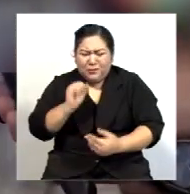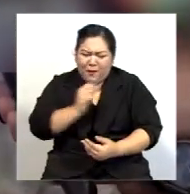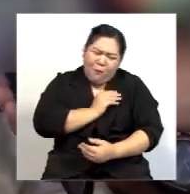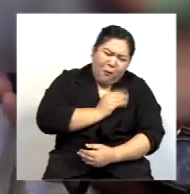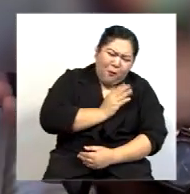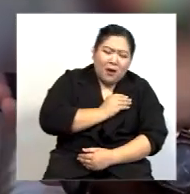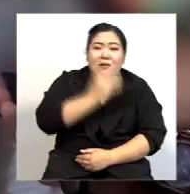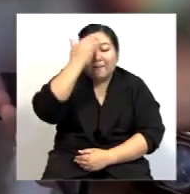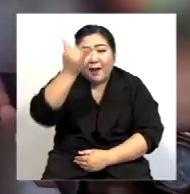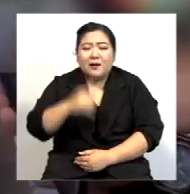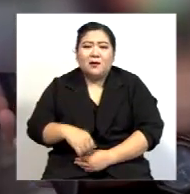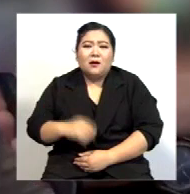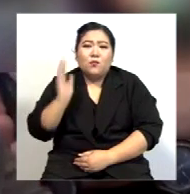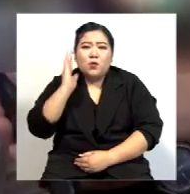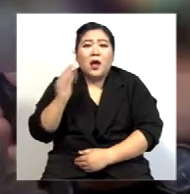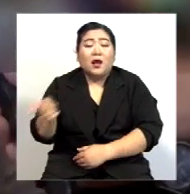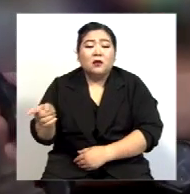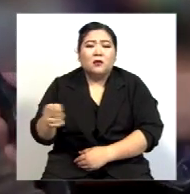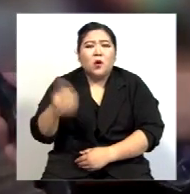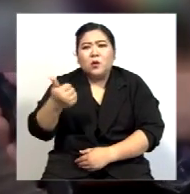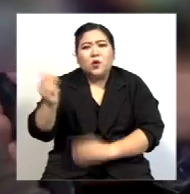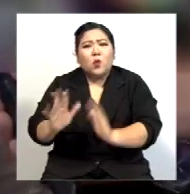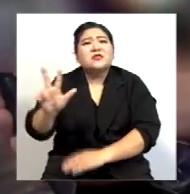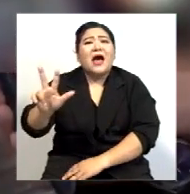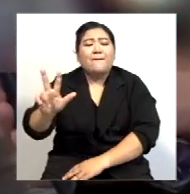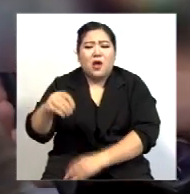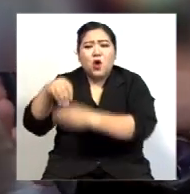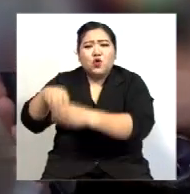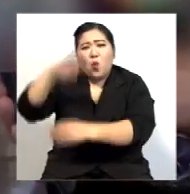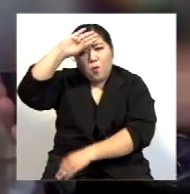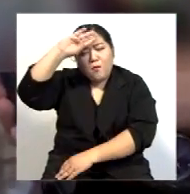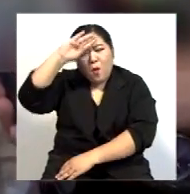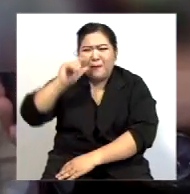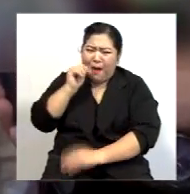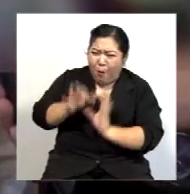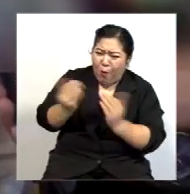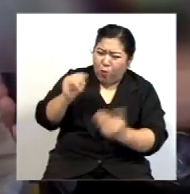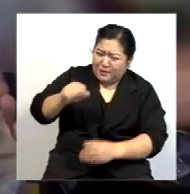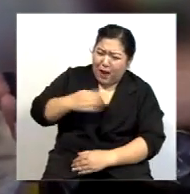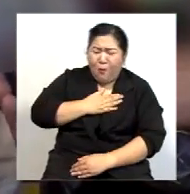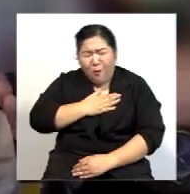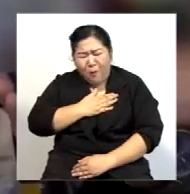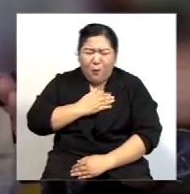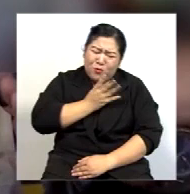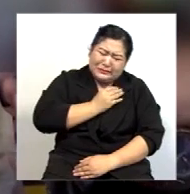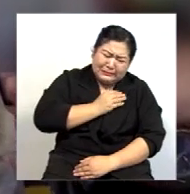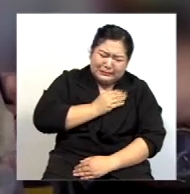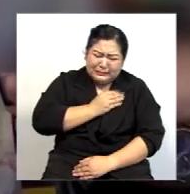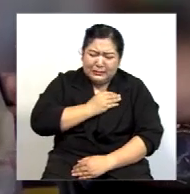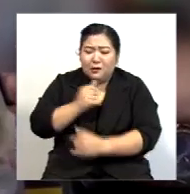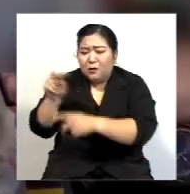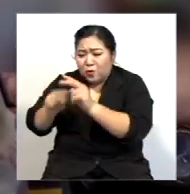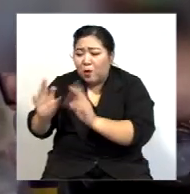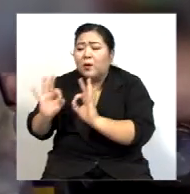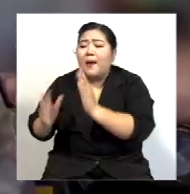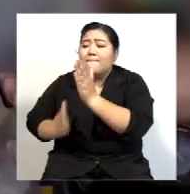ที่ว่าเขาเป็นอะไรนะที่แบบติดโรคติดเชื้อสองคนที่ไม่ได้กลับมาเราก็แบบใช้จะขาดให้ได้อะค่ะ แต่พอเมื่อคืนได้คุยกันแล้ว